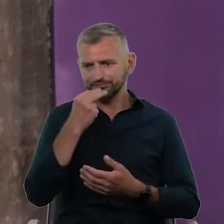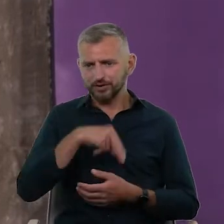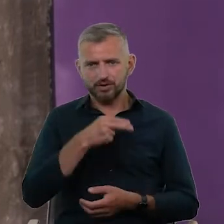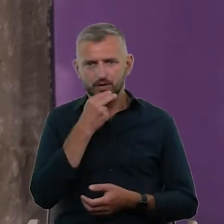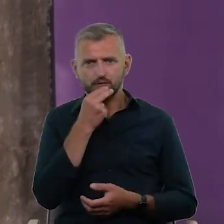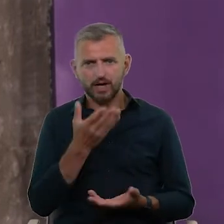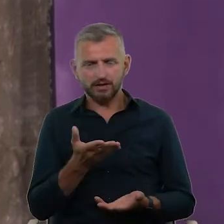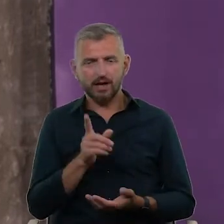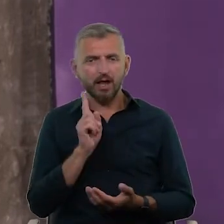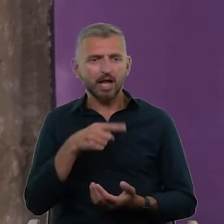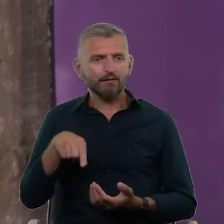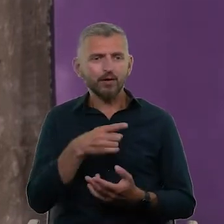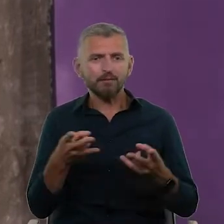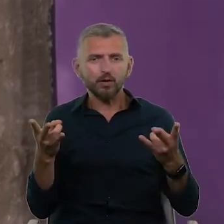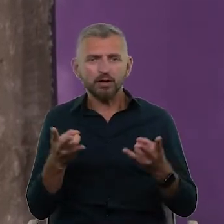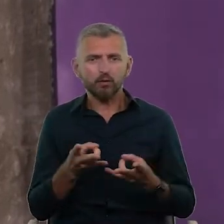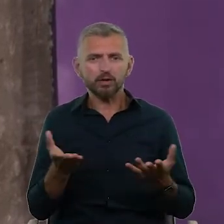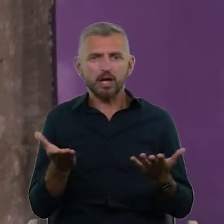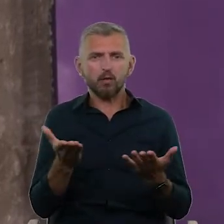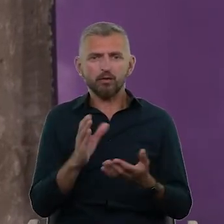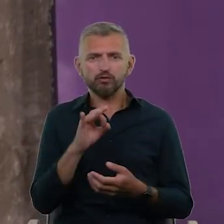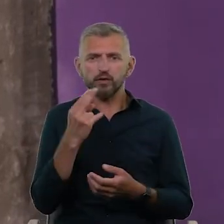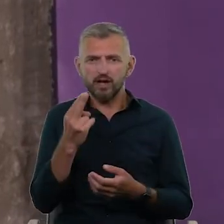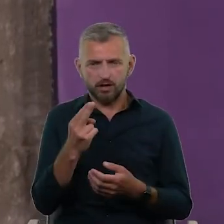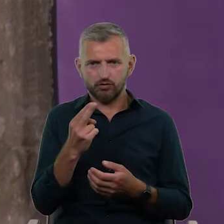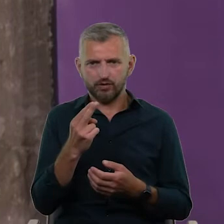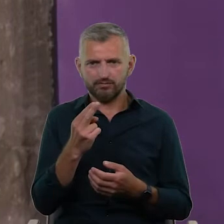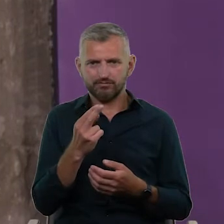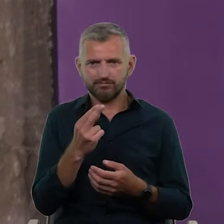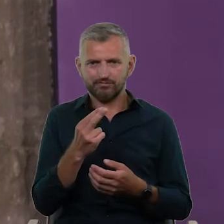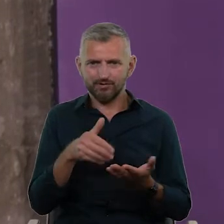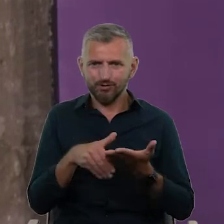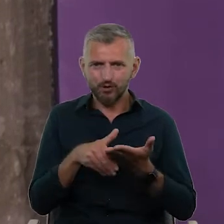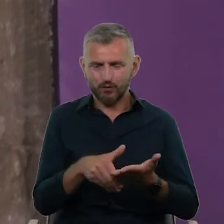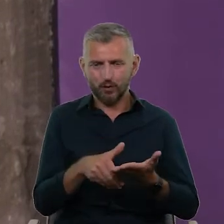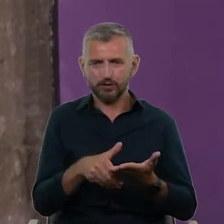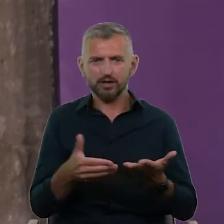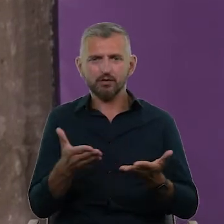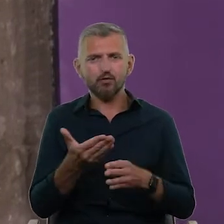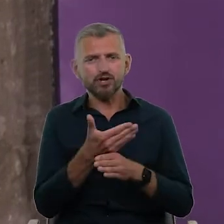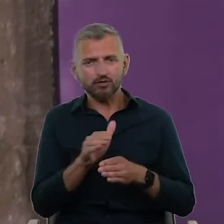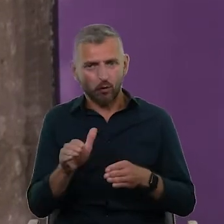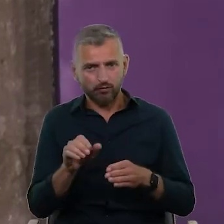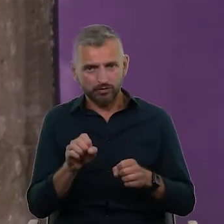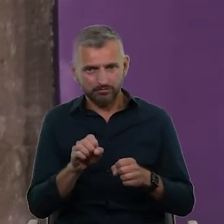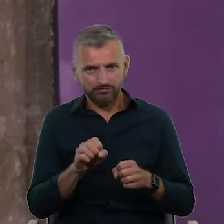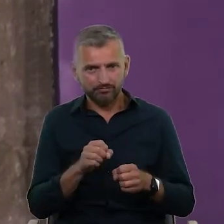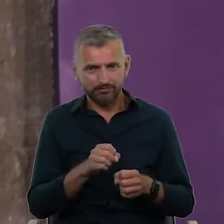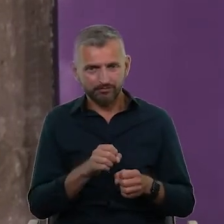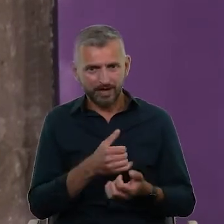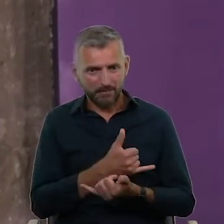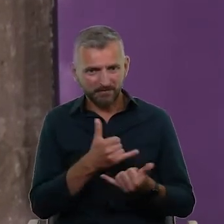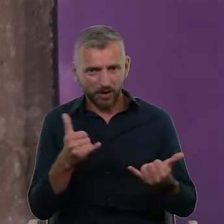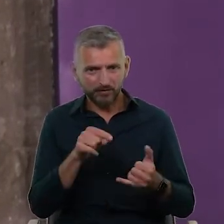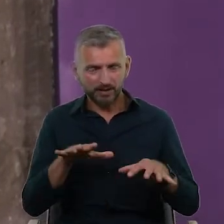харчуватися. Але вони потребують якоїсь соціальної складової, яку частково забезпечують, тобто в цих